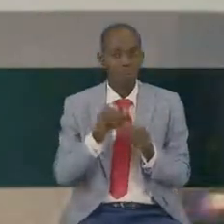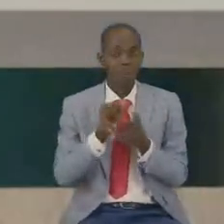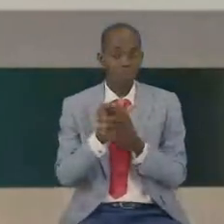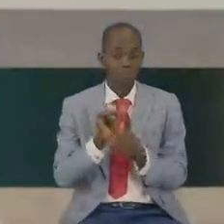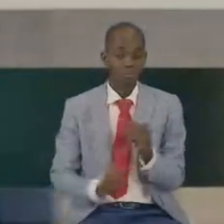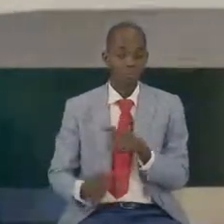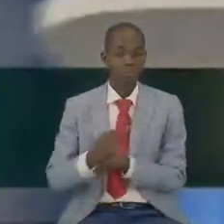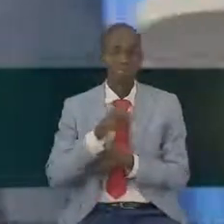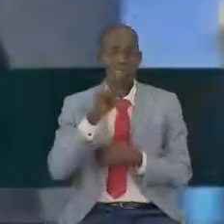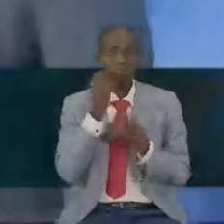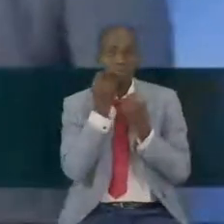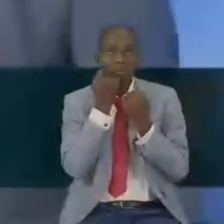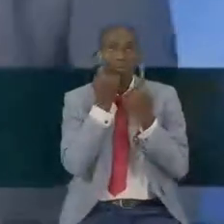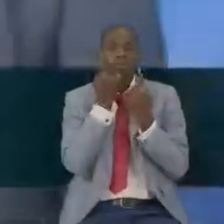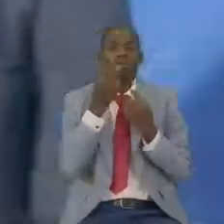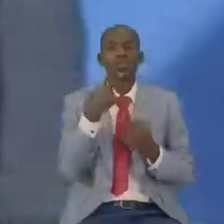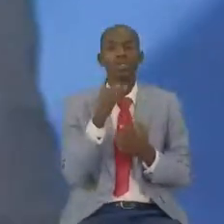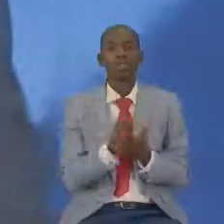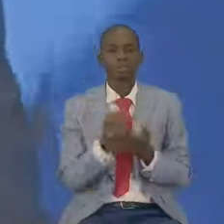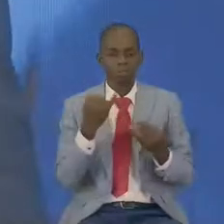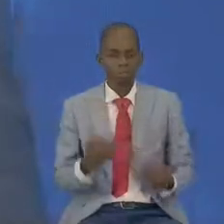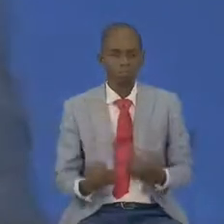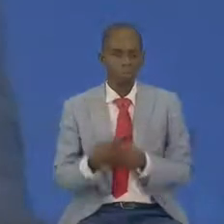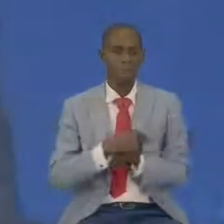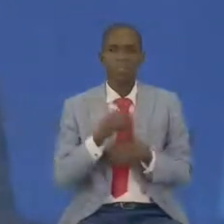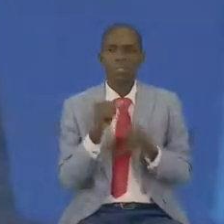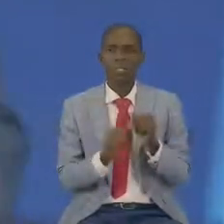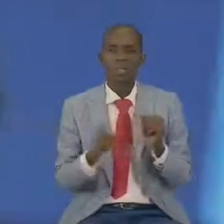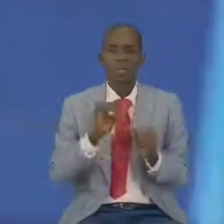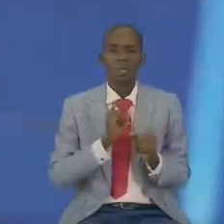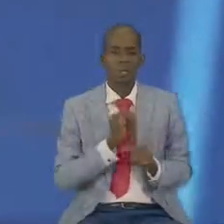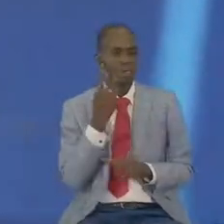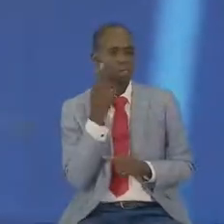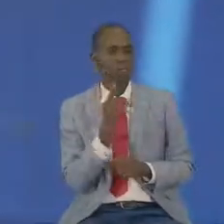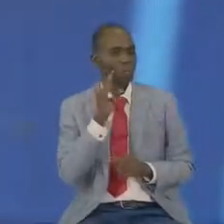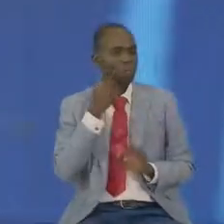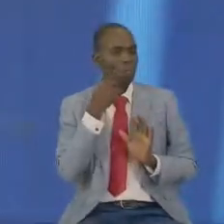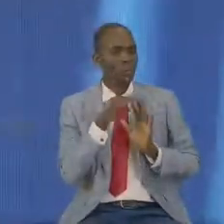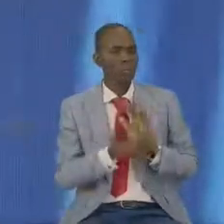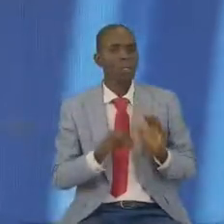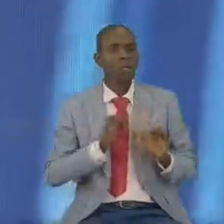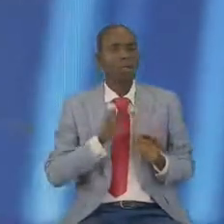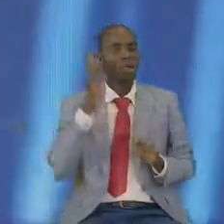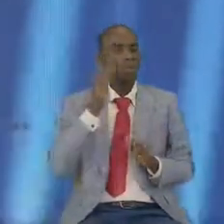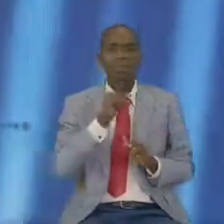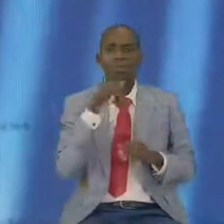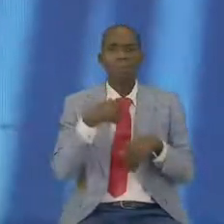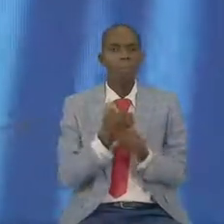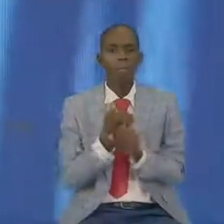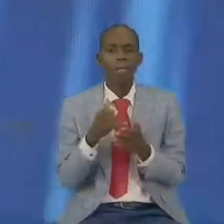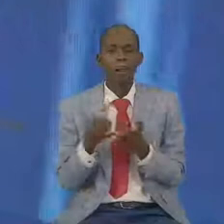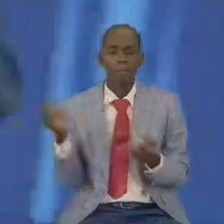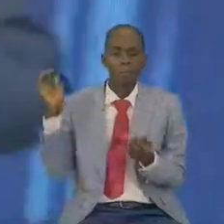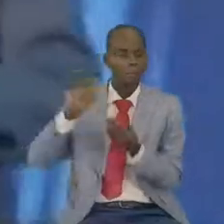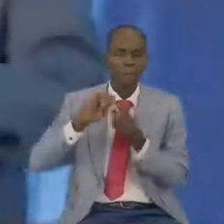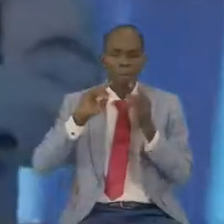vous réveillez, vous devez vous demander, vous devez vous dire: aujourd'hui, partout où je vois l'amertume, je ne vais pas rendre ça plus